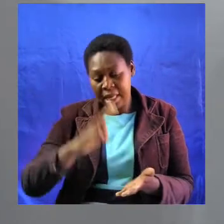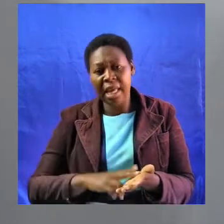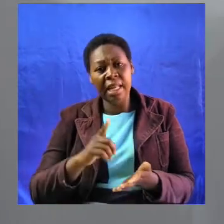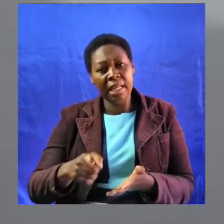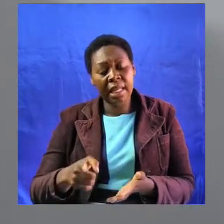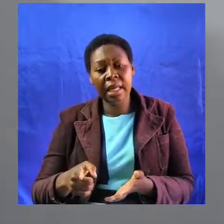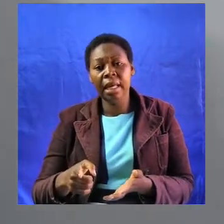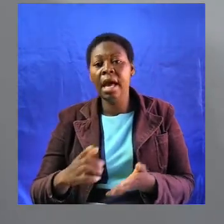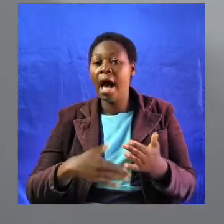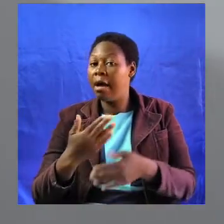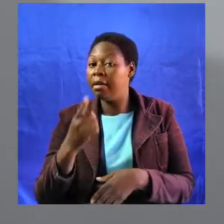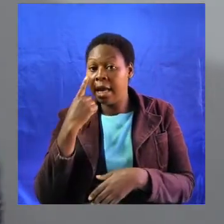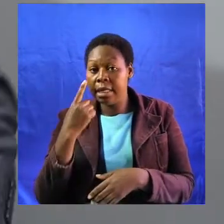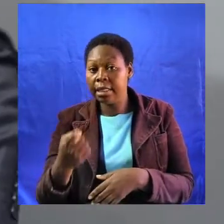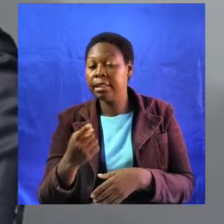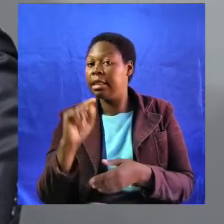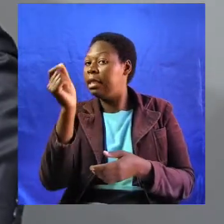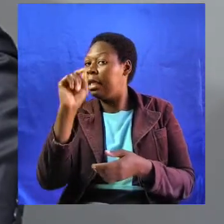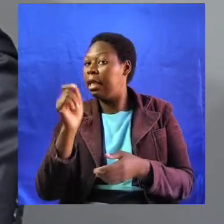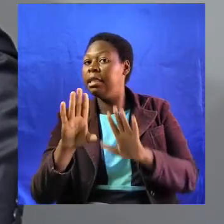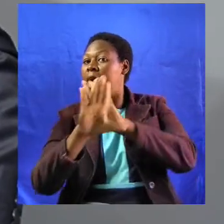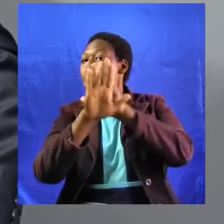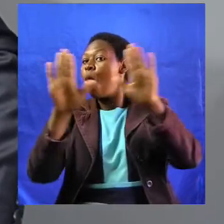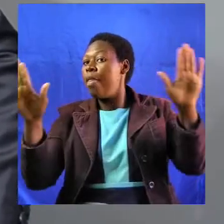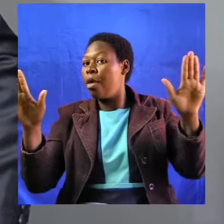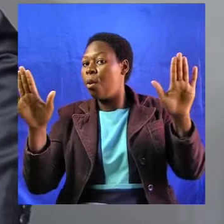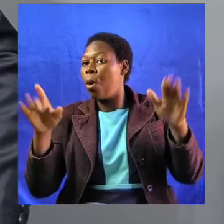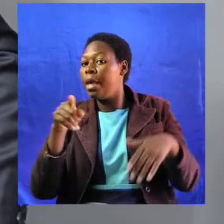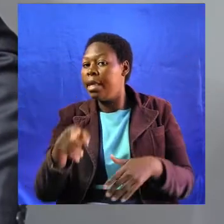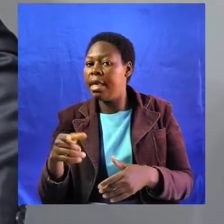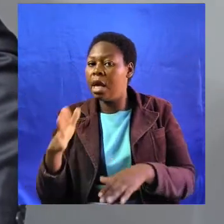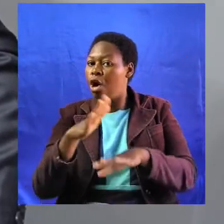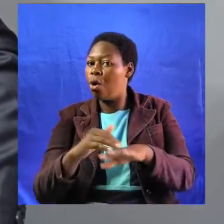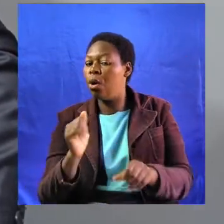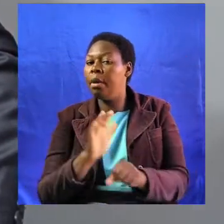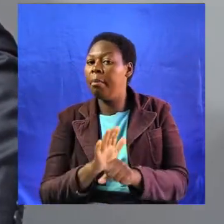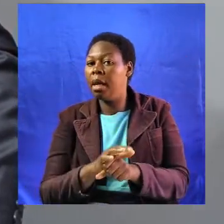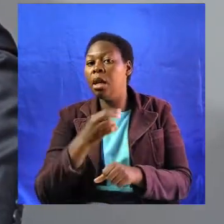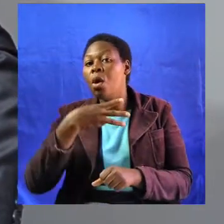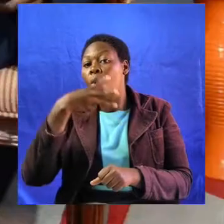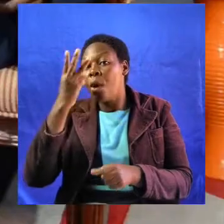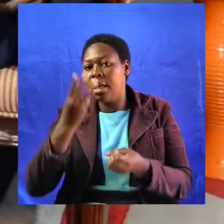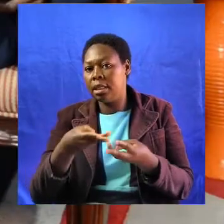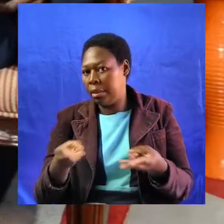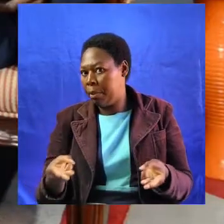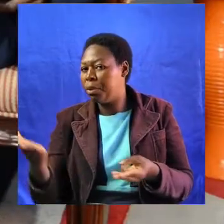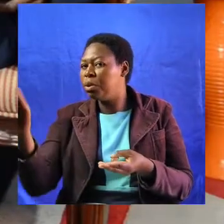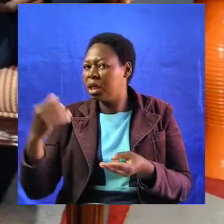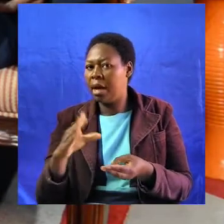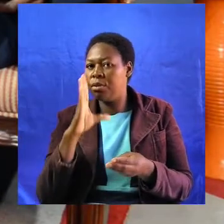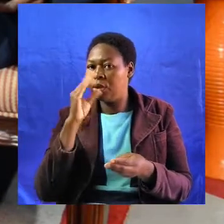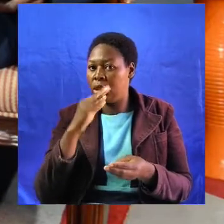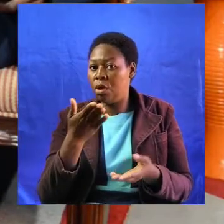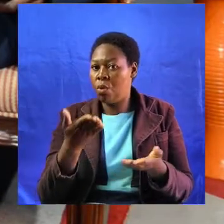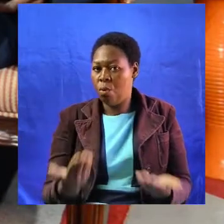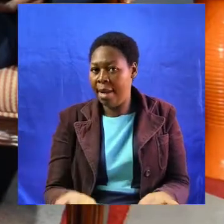nemasvikiro kuti uyai mundudzo kuti zvanyorwa pamadziro zvinoreve. Pasta, kana paine chimwe chinhu chandakaona chiri mubhuku raDaniel chekuti by